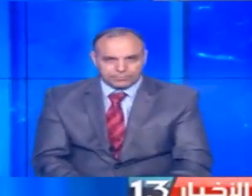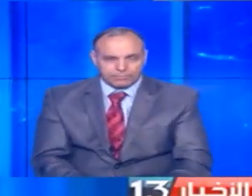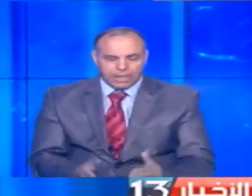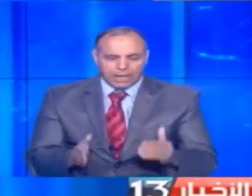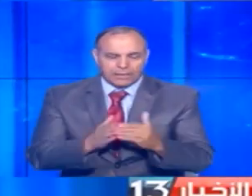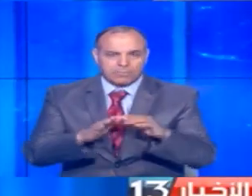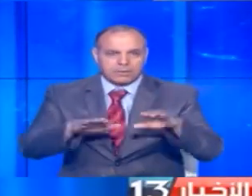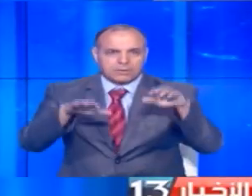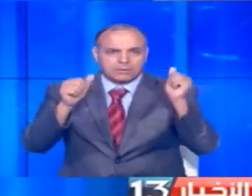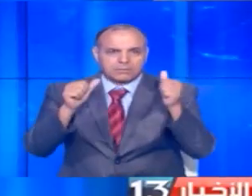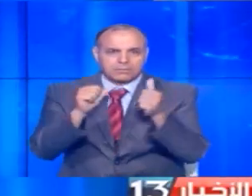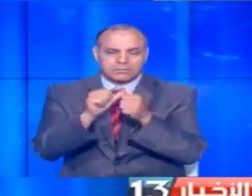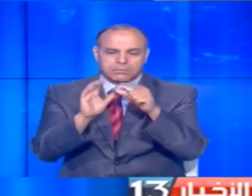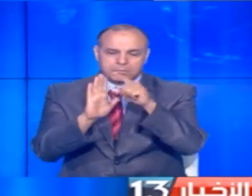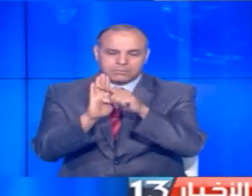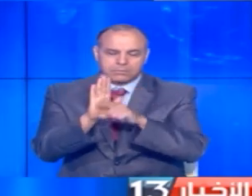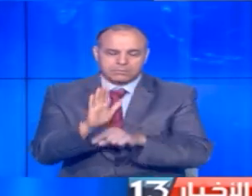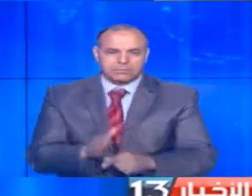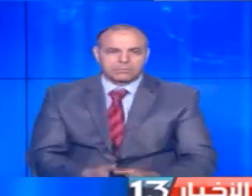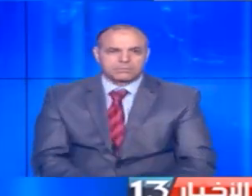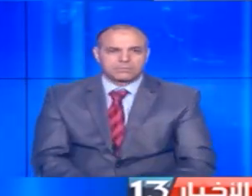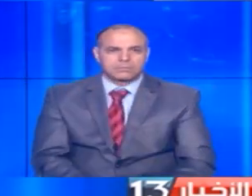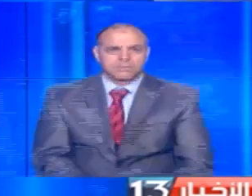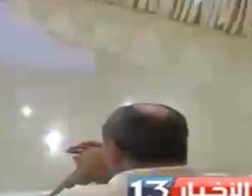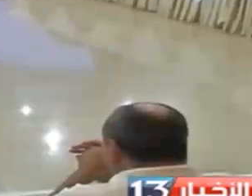ختام النشرة، تذكير بأبرز العناوين.